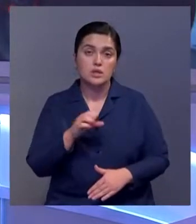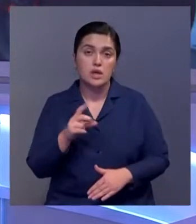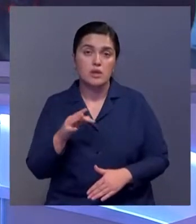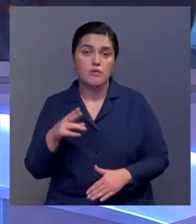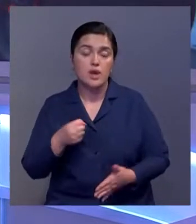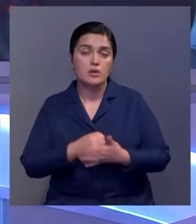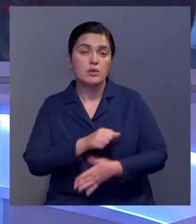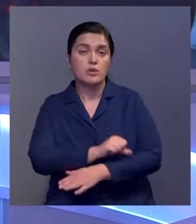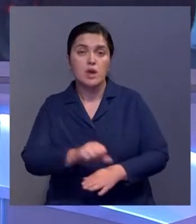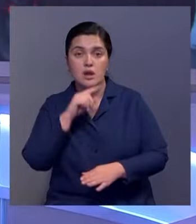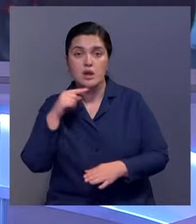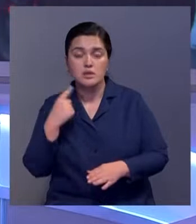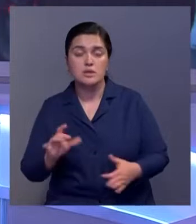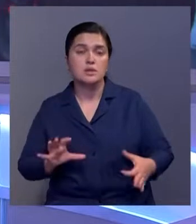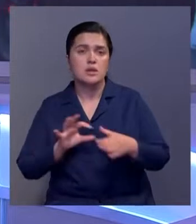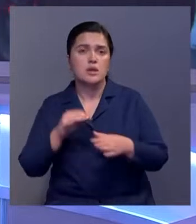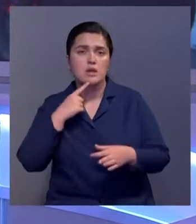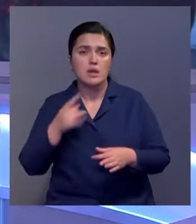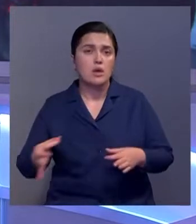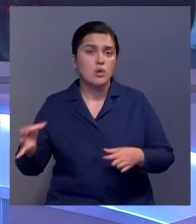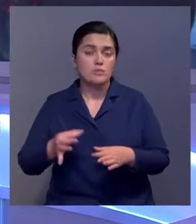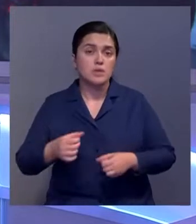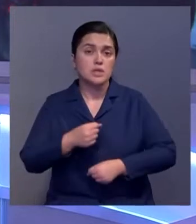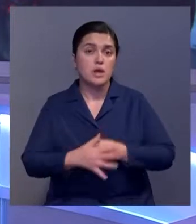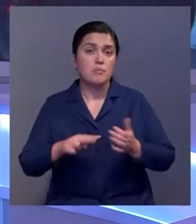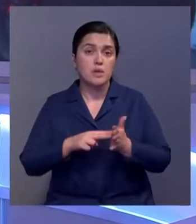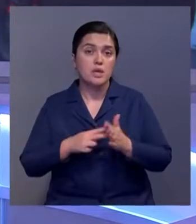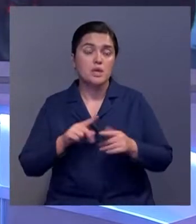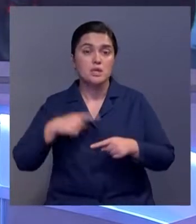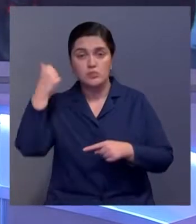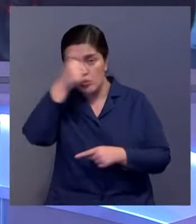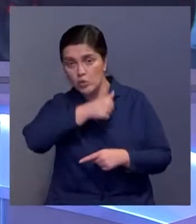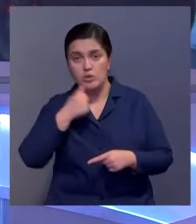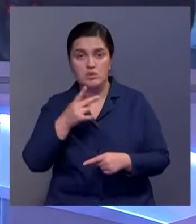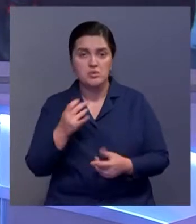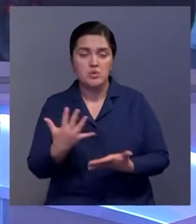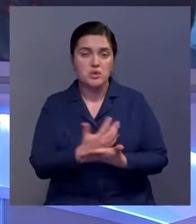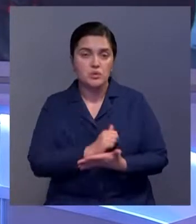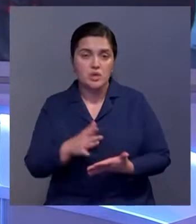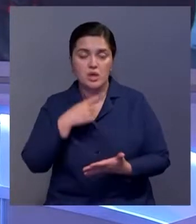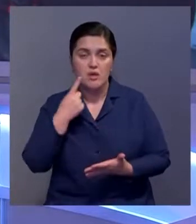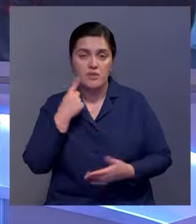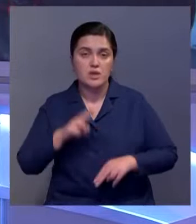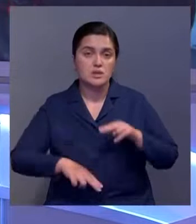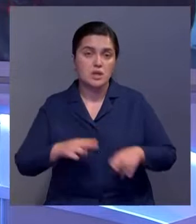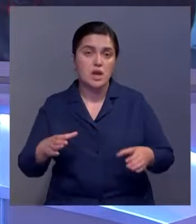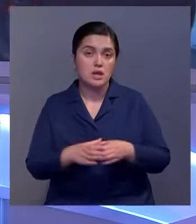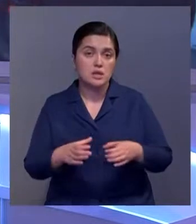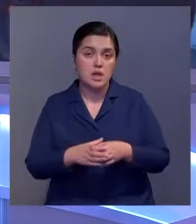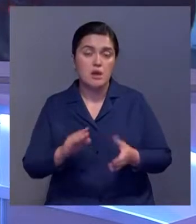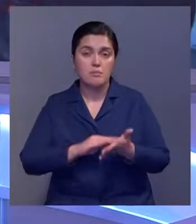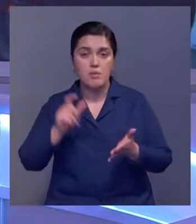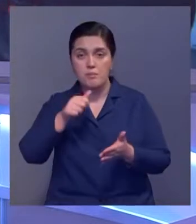России. Соединить отдаленный район с областным центром планировали уже к следующему году, однако вряд ли это удастся, говорят строители.